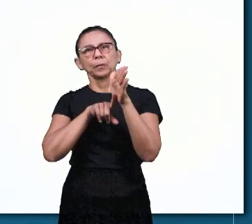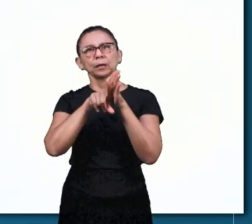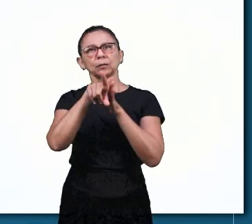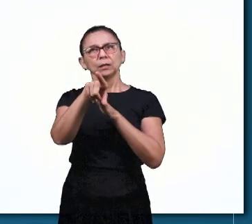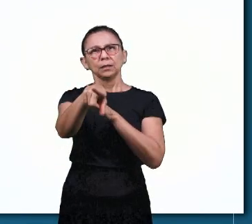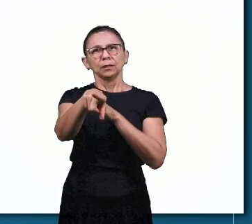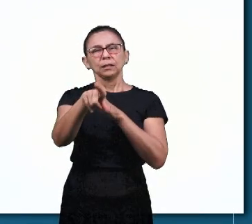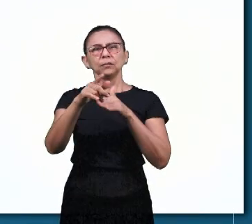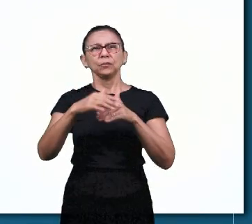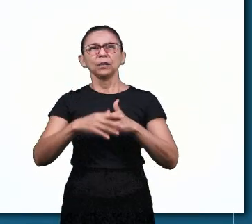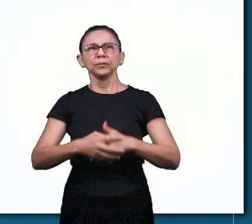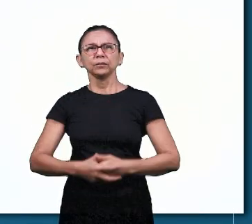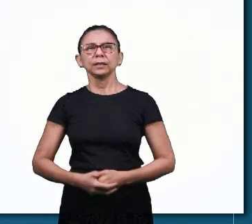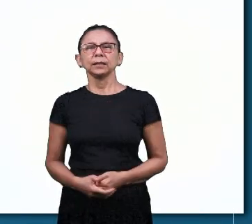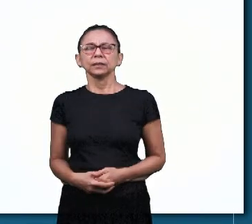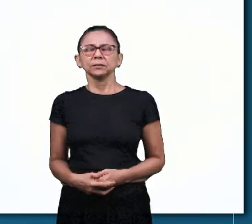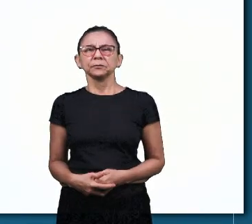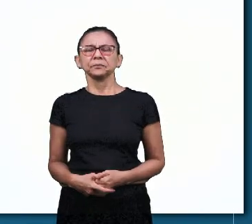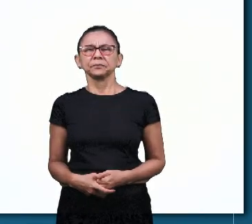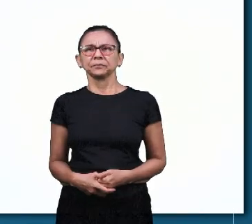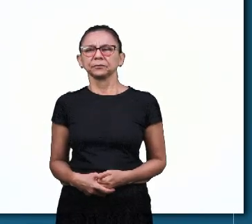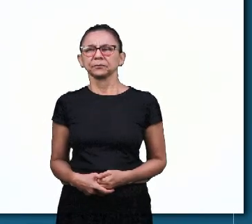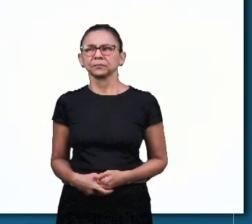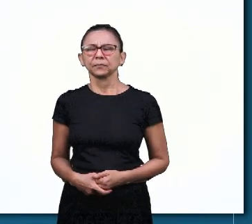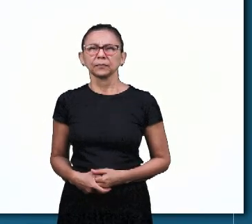vais reprendre afin